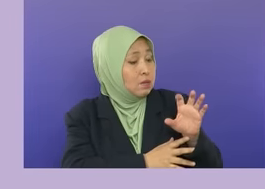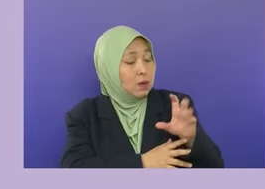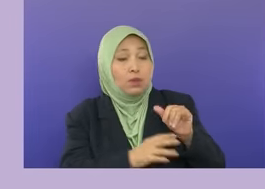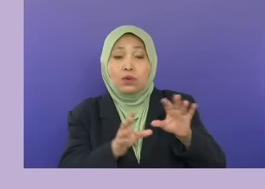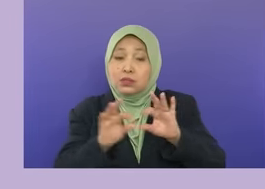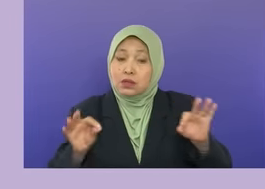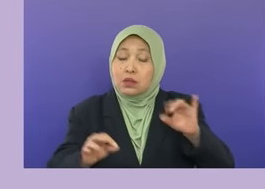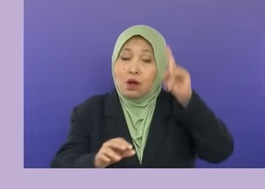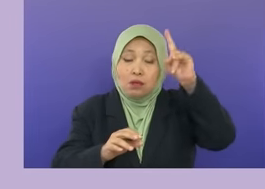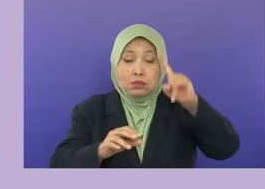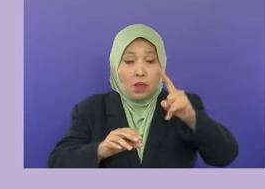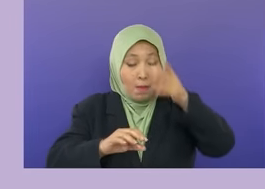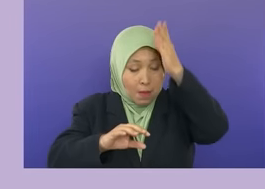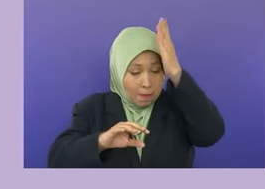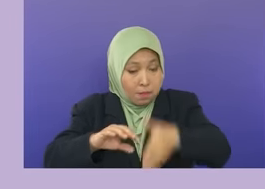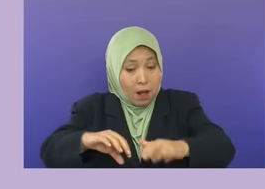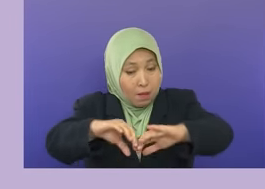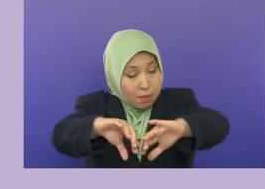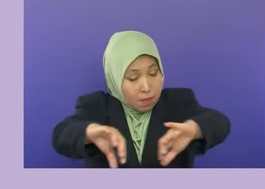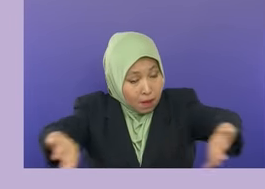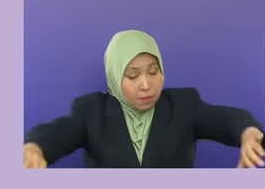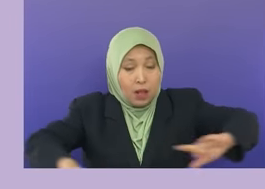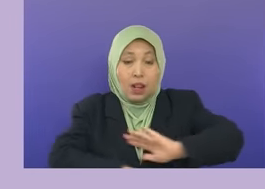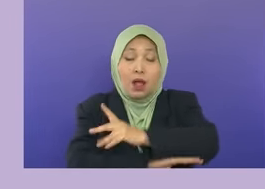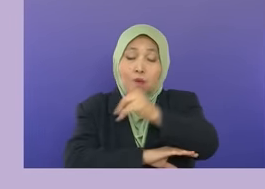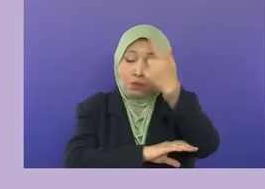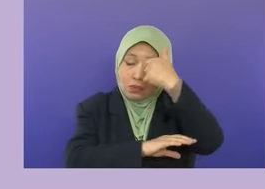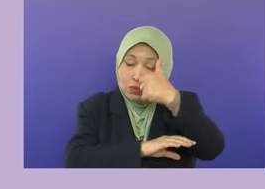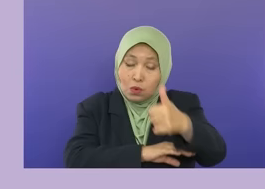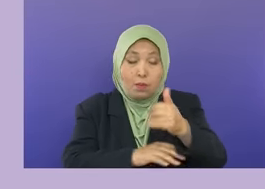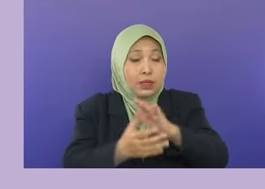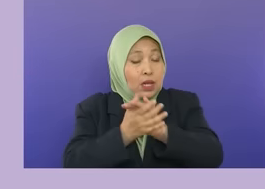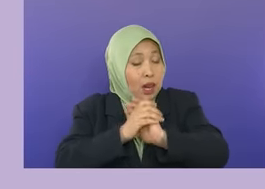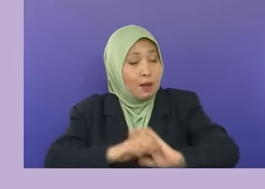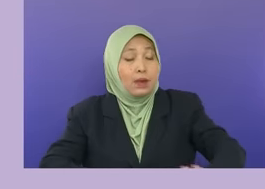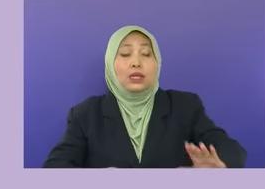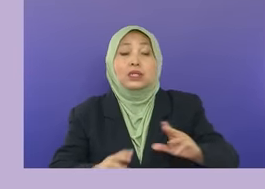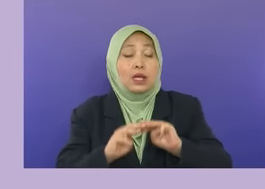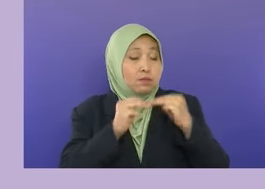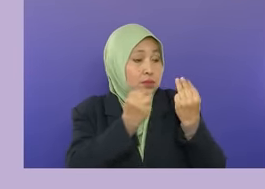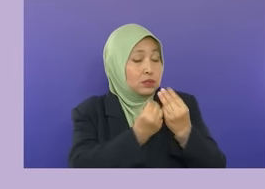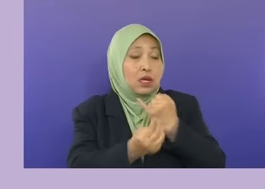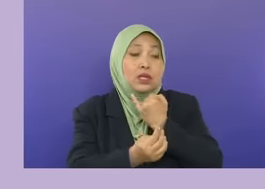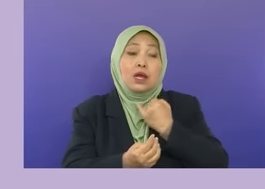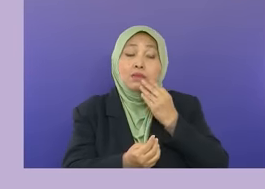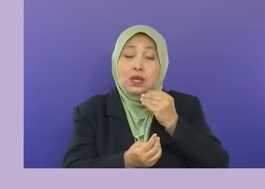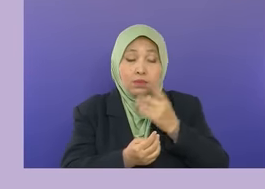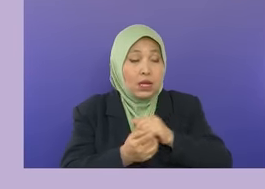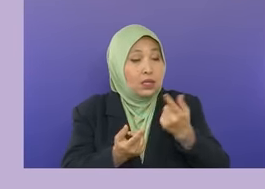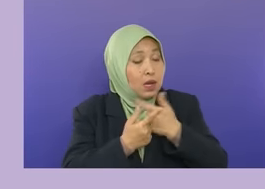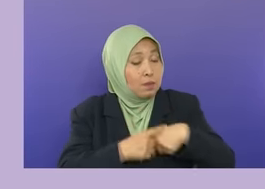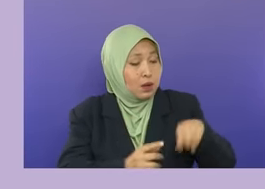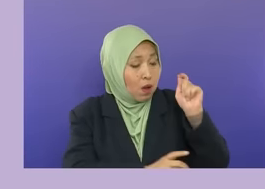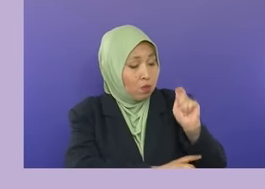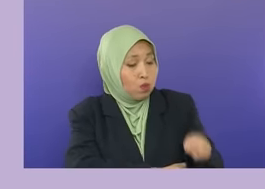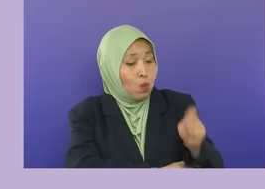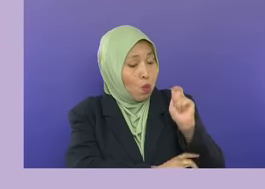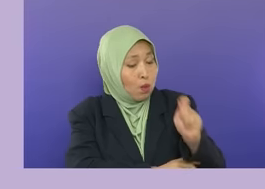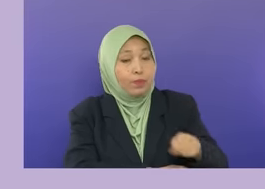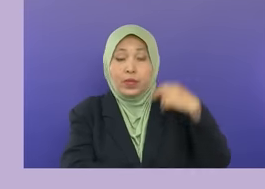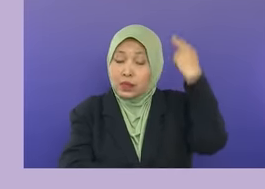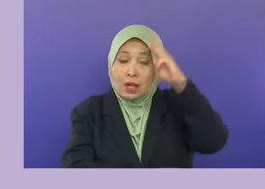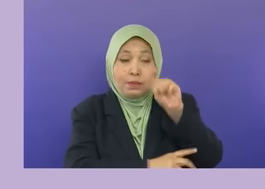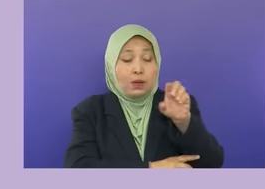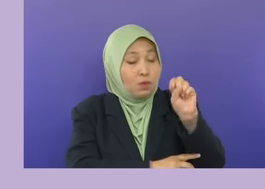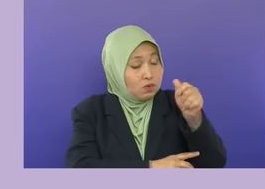Allah membelah laut untuk menyelamatkan Bani Israil berkat daripada daripada mukjizat tongkat Nabi Musa Alaihissalam